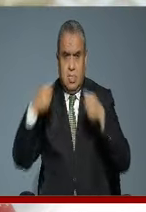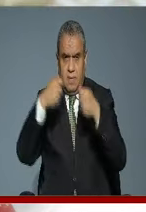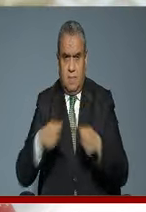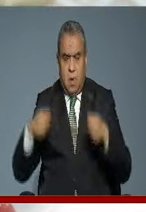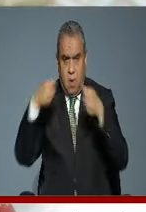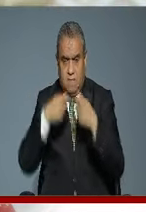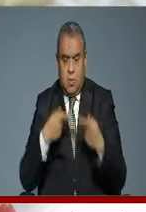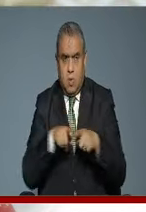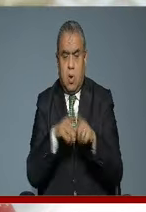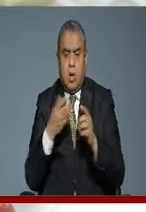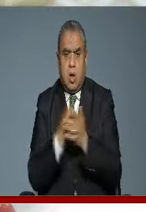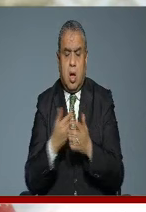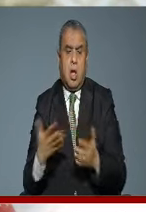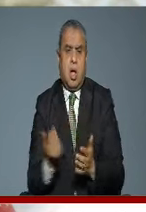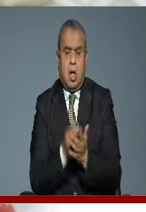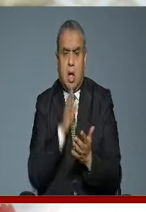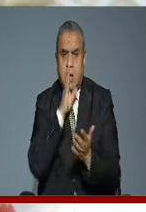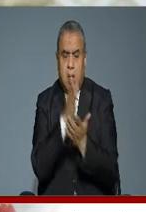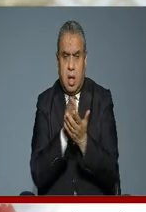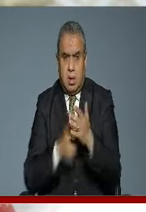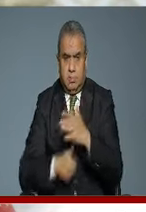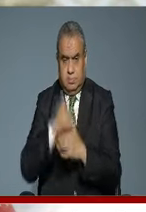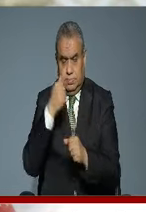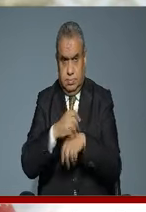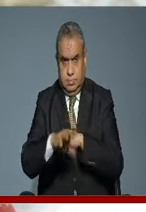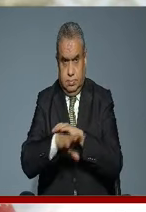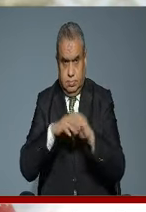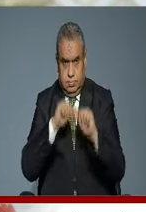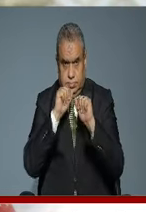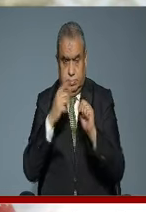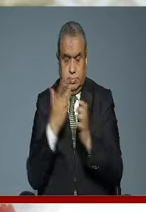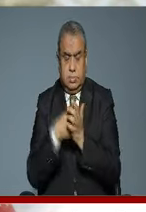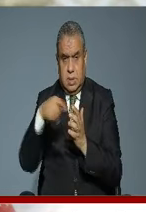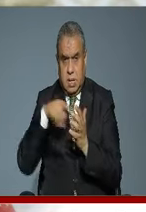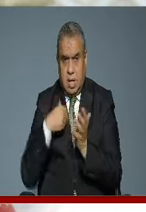وكذلك تحقيق عالي متعدد العلاقات.